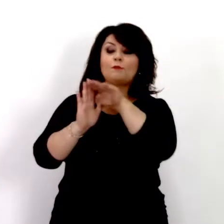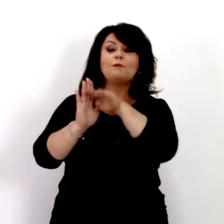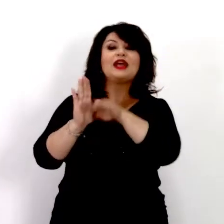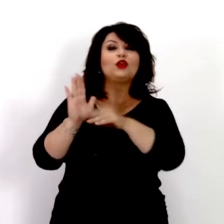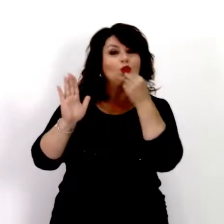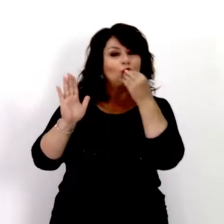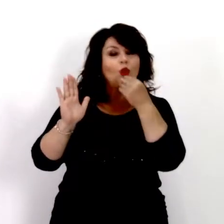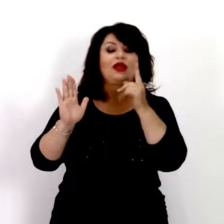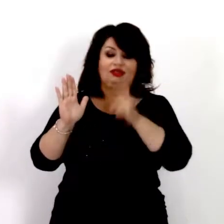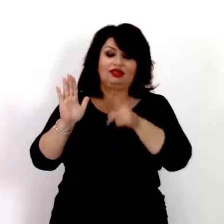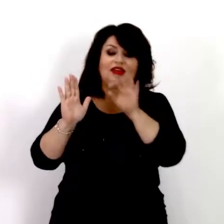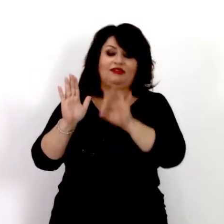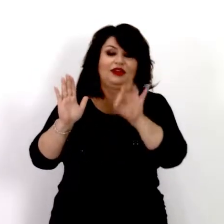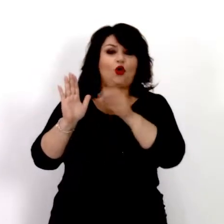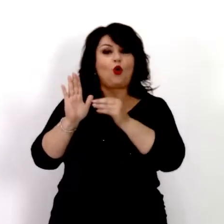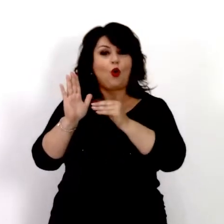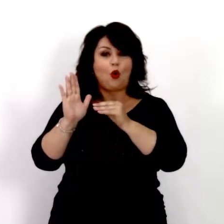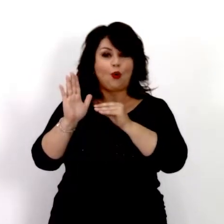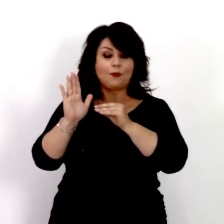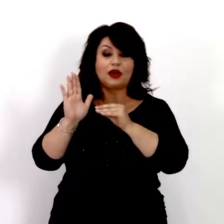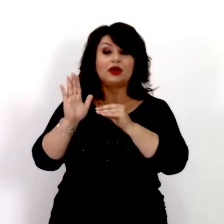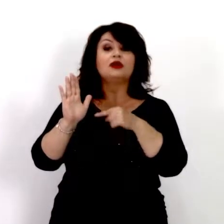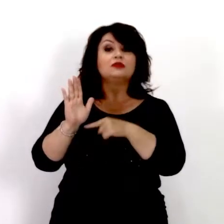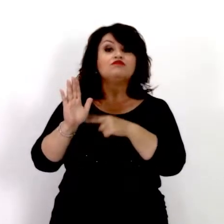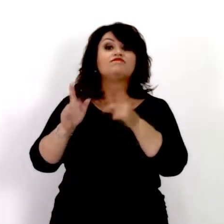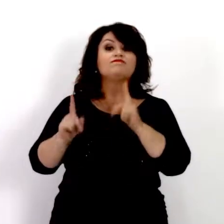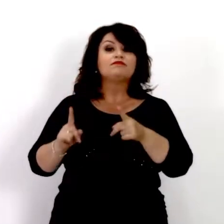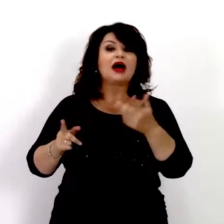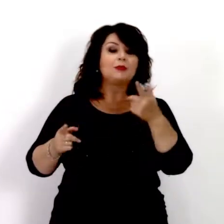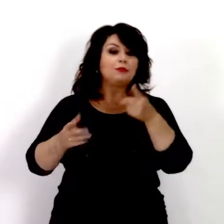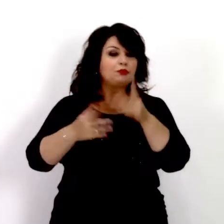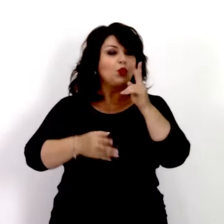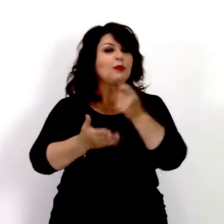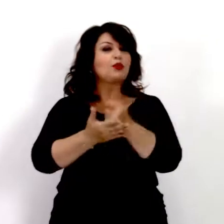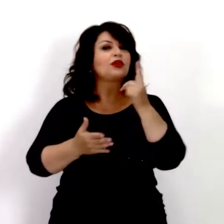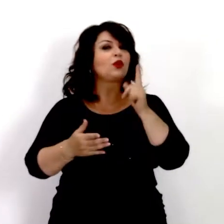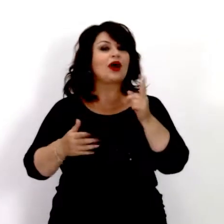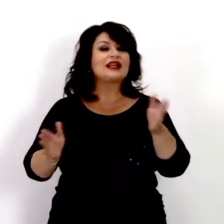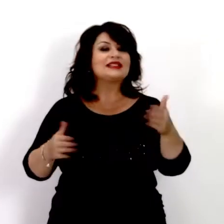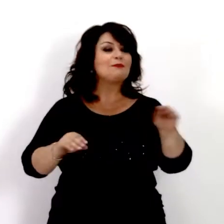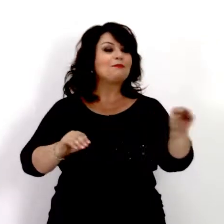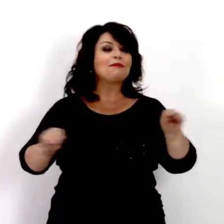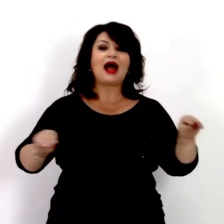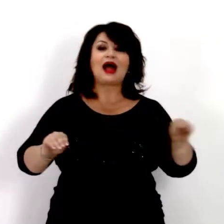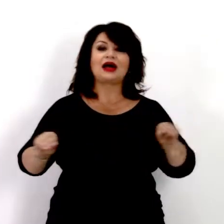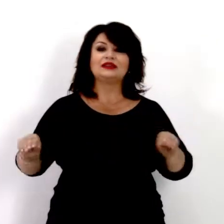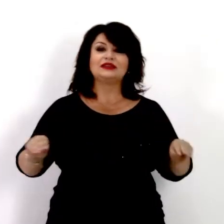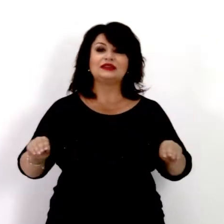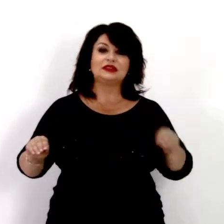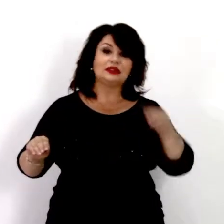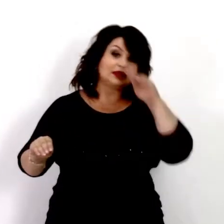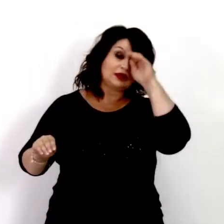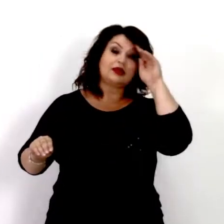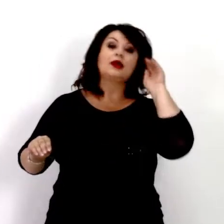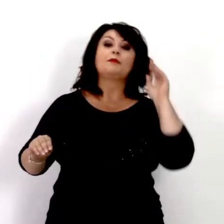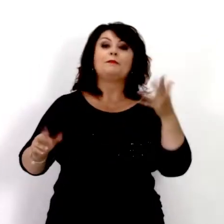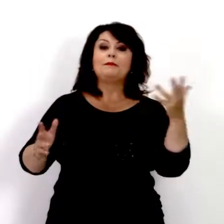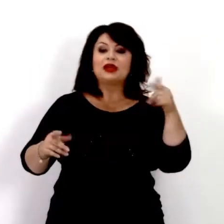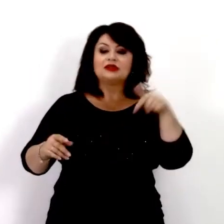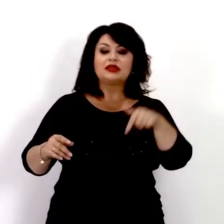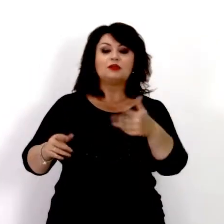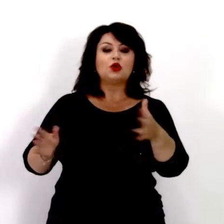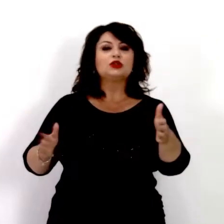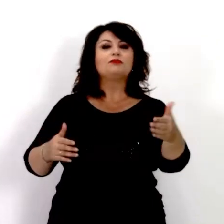costruito. Di certo dobbiamo anche fare attenzione agli spazi che abbiamo a disposizione. Il menù non può prescindere dagli spazi che abbiamo per